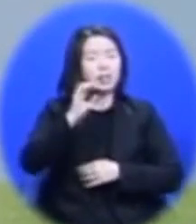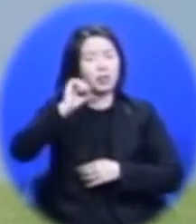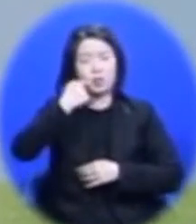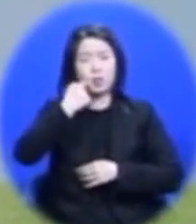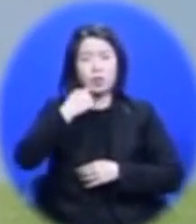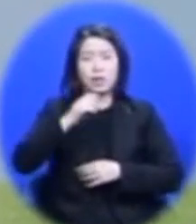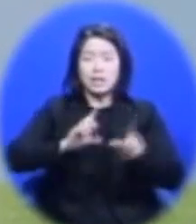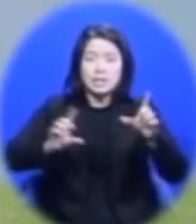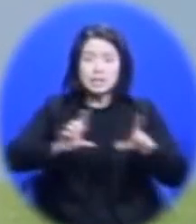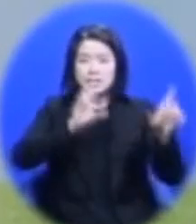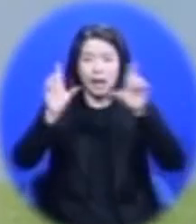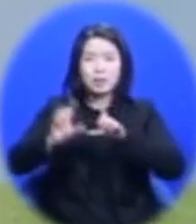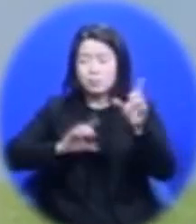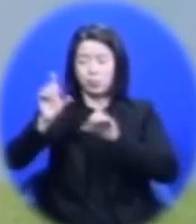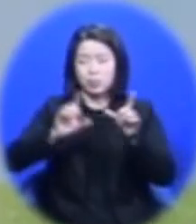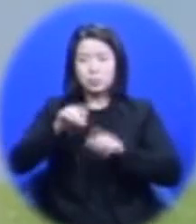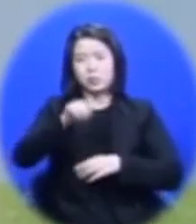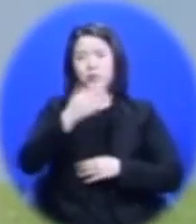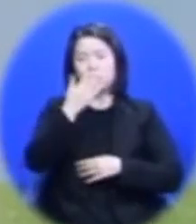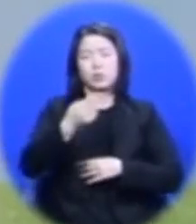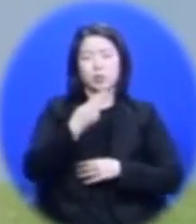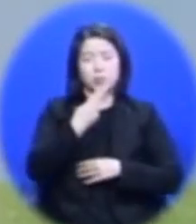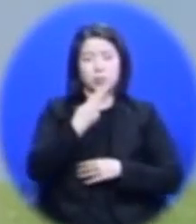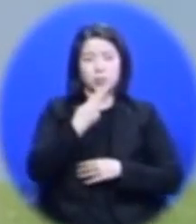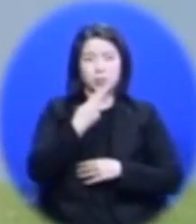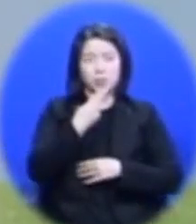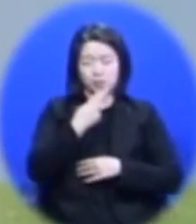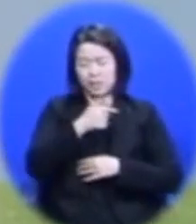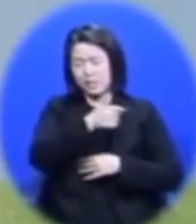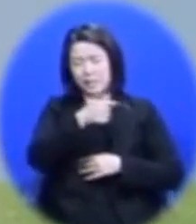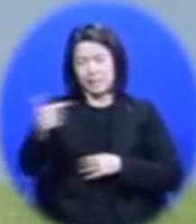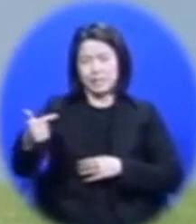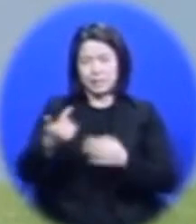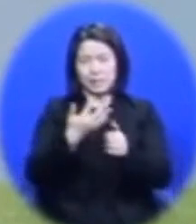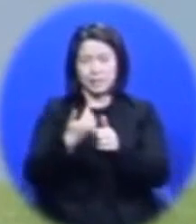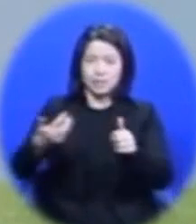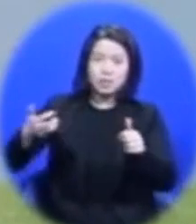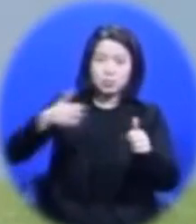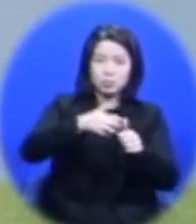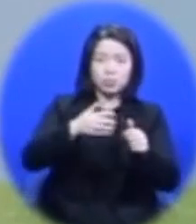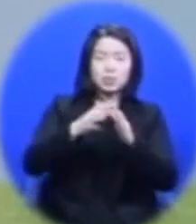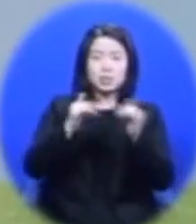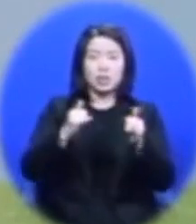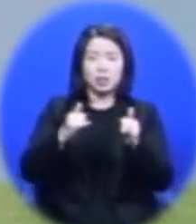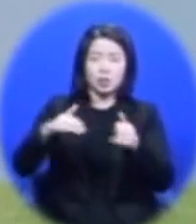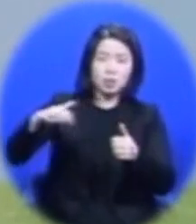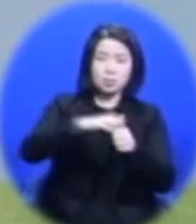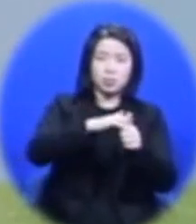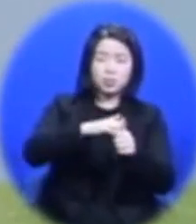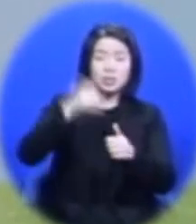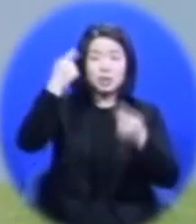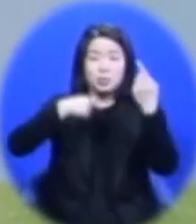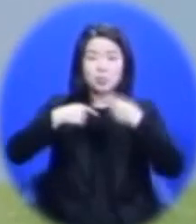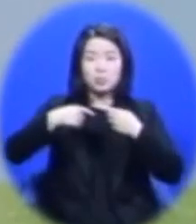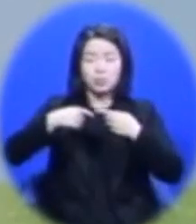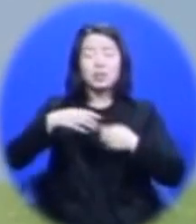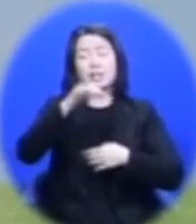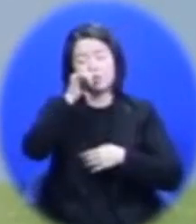얼굴 모양이 그럴 수가 없잖아. 아, 대형 화물 트럭에 부딪힌 사람은 부딪힌 흔적이 있는 거 아니에요?